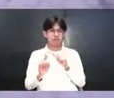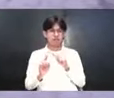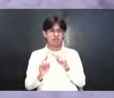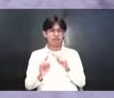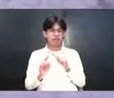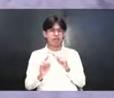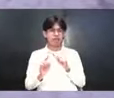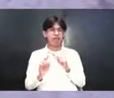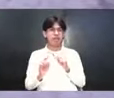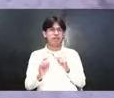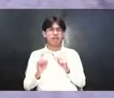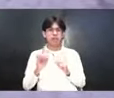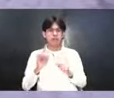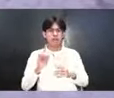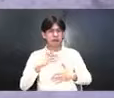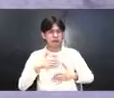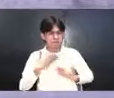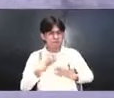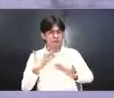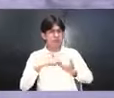sayang-saya ikwento ito.